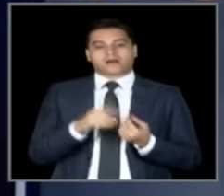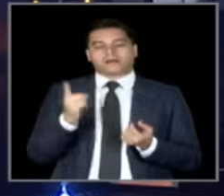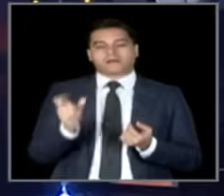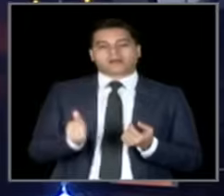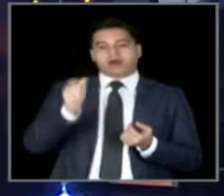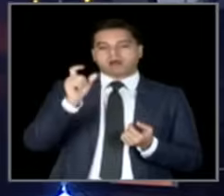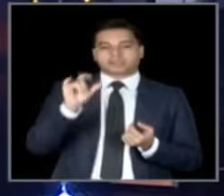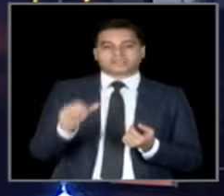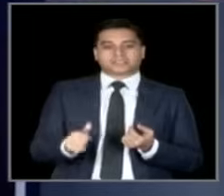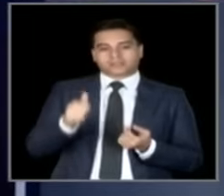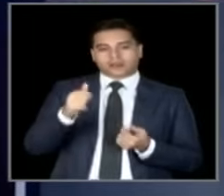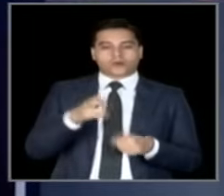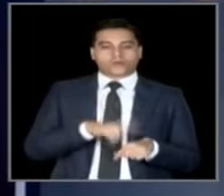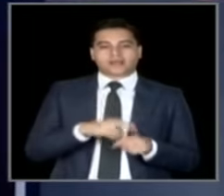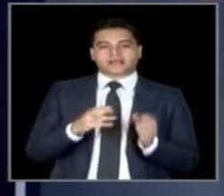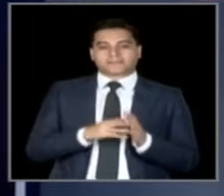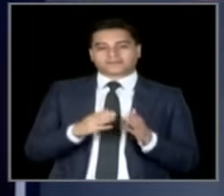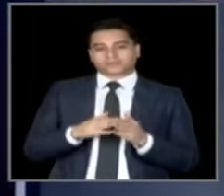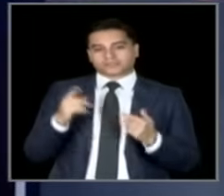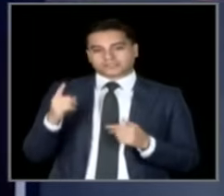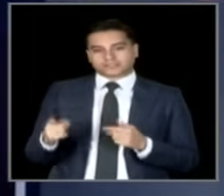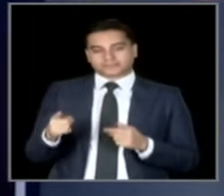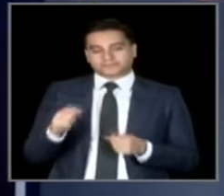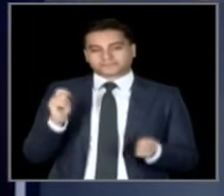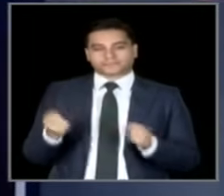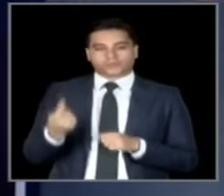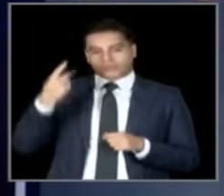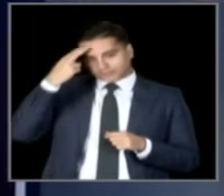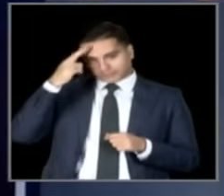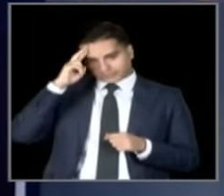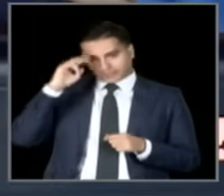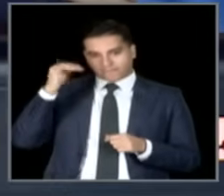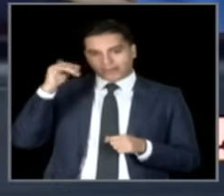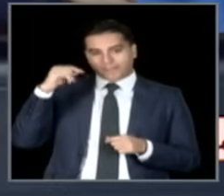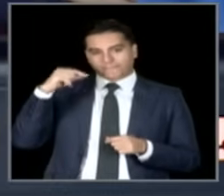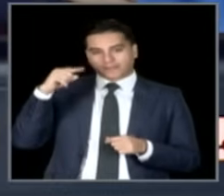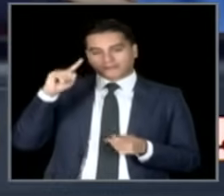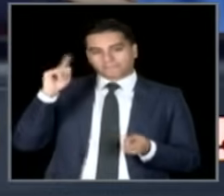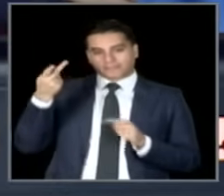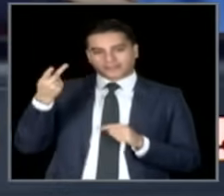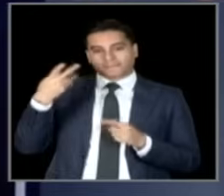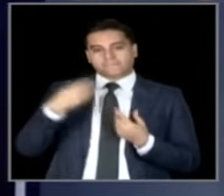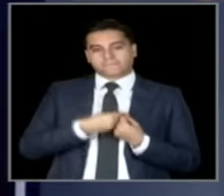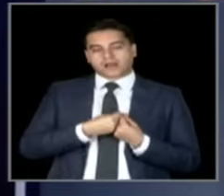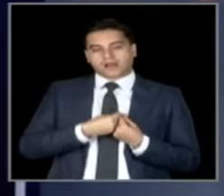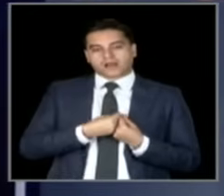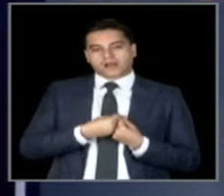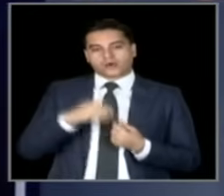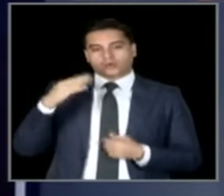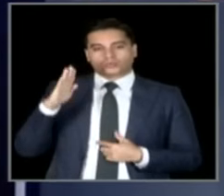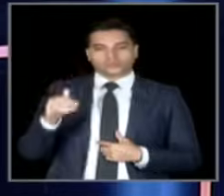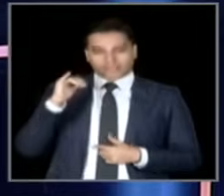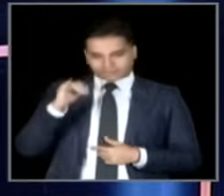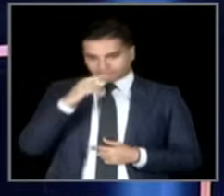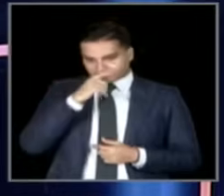رانيا ربيع، وجامعة السويس تغيير واحد، محمد هشام رجع مكان